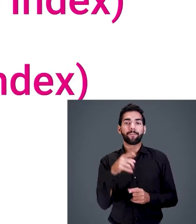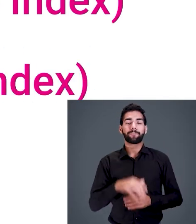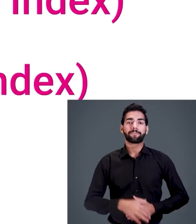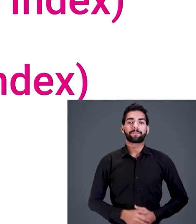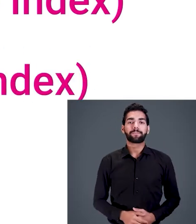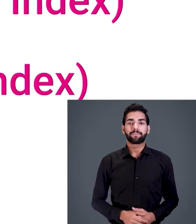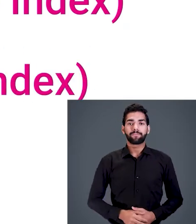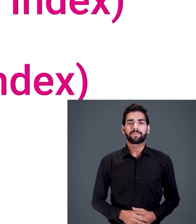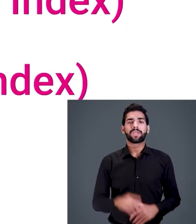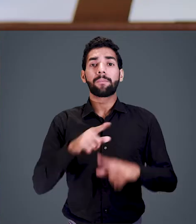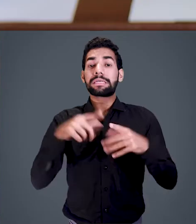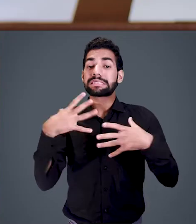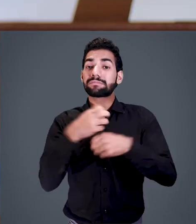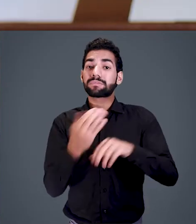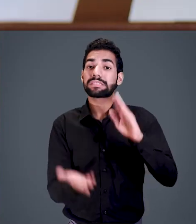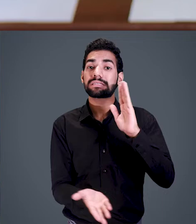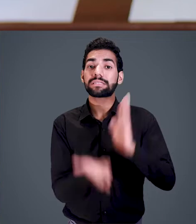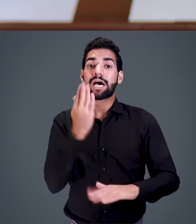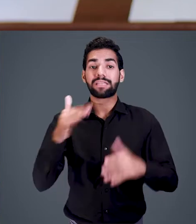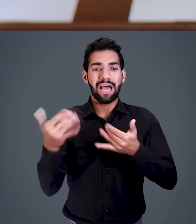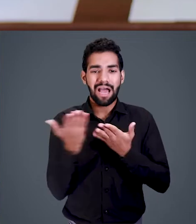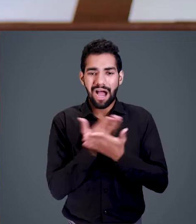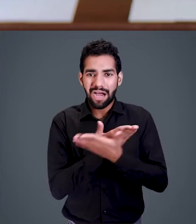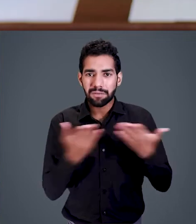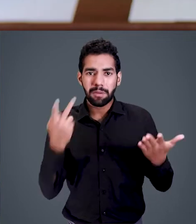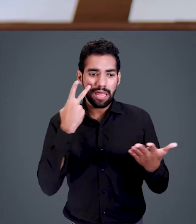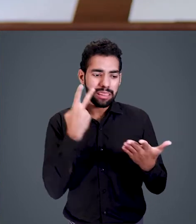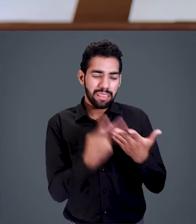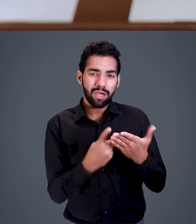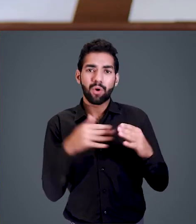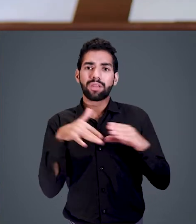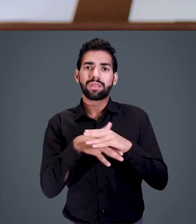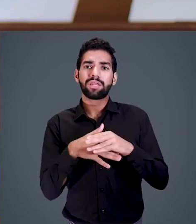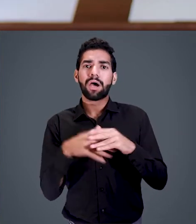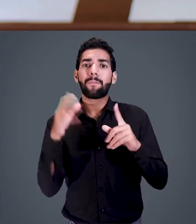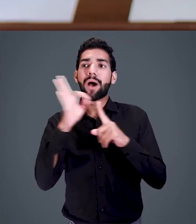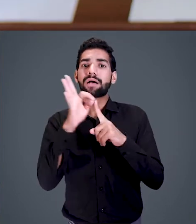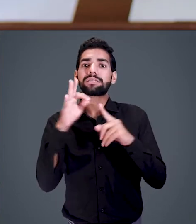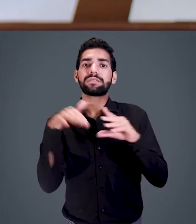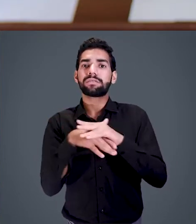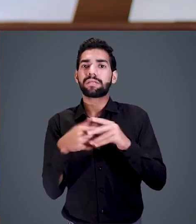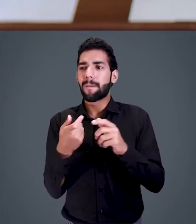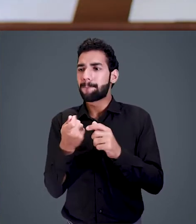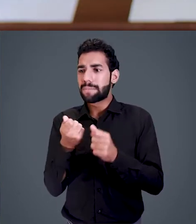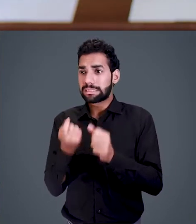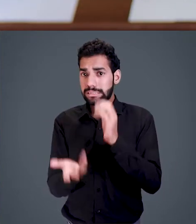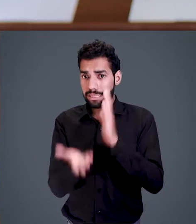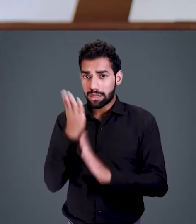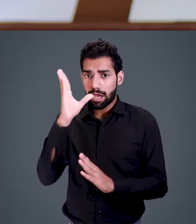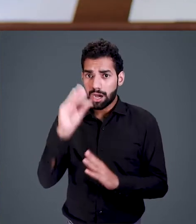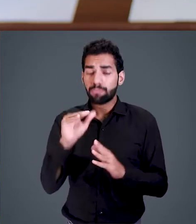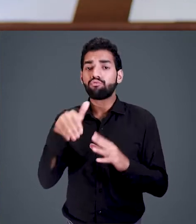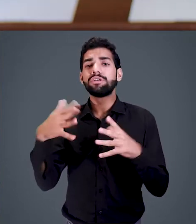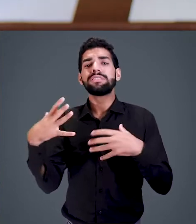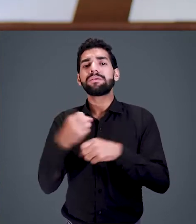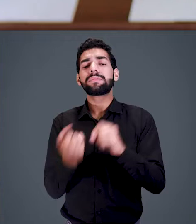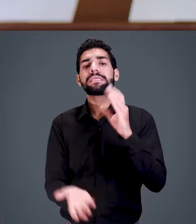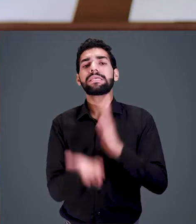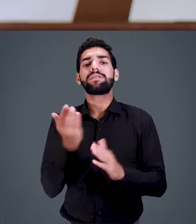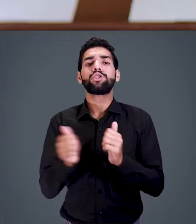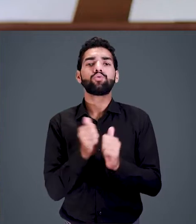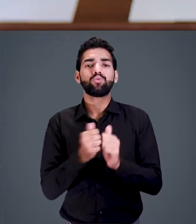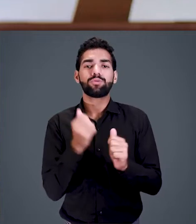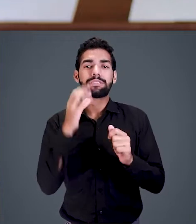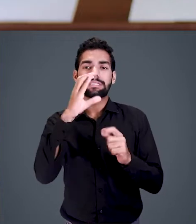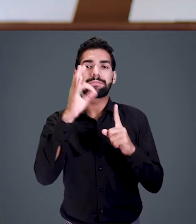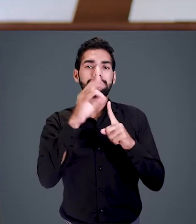हैं सेंसिटिव प्राइस इंडेक्स। लेकिन सबसे ज़्यादा जब आप अखबारात को देखते हैं, फिर आप देखते हैं कि पाकिस्तान में कितनी इन्फ्लेशन है, तो